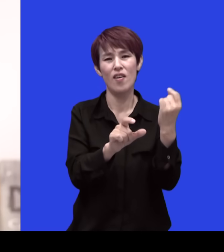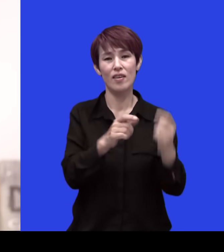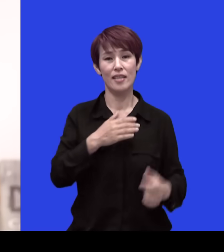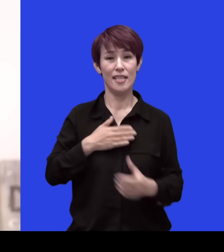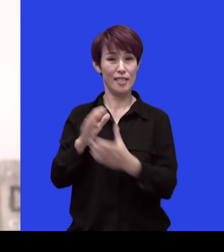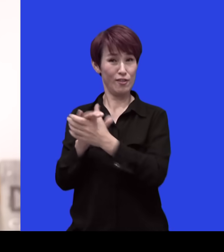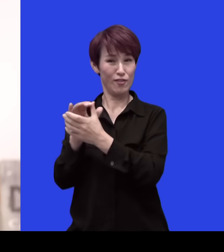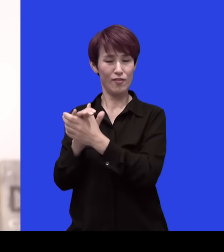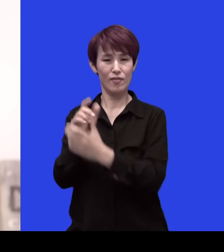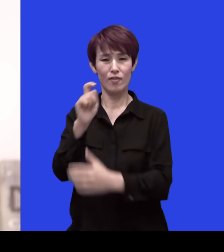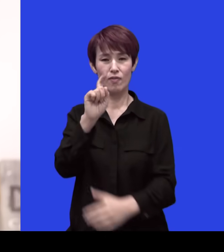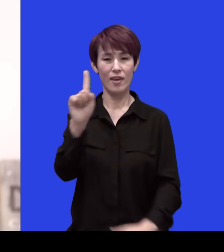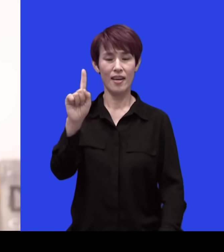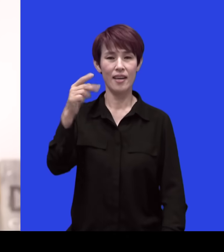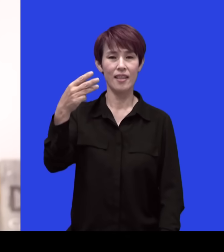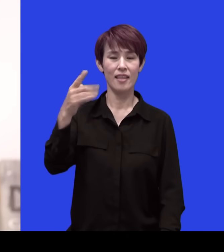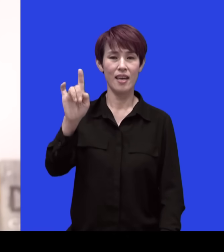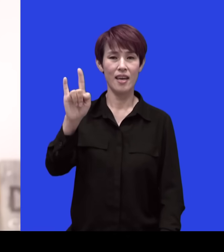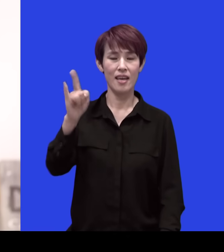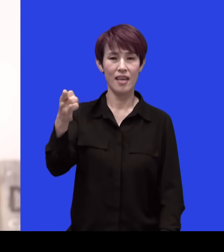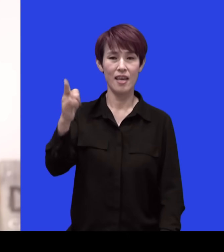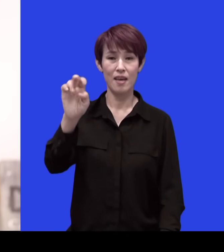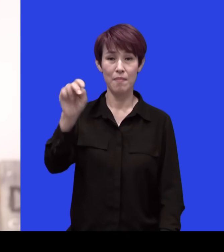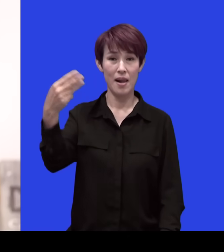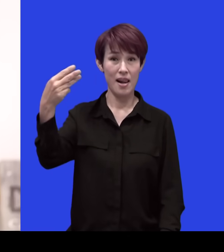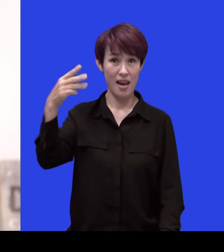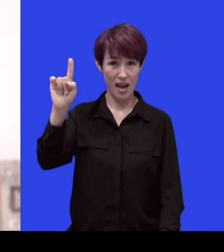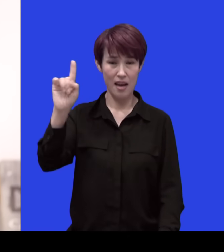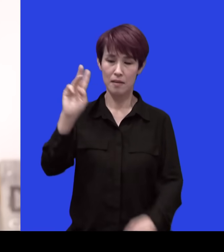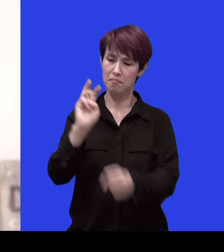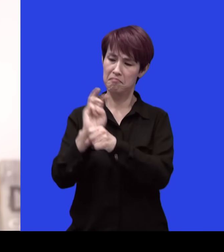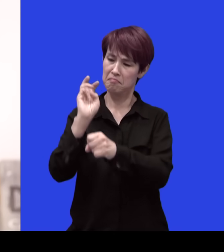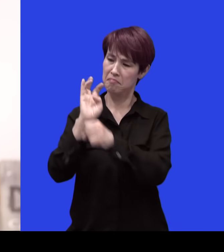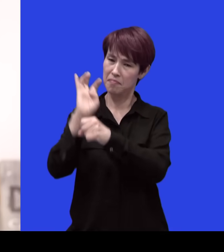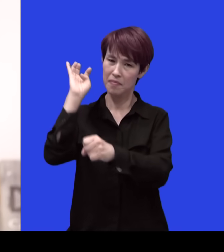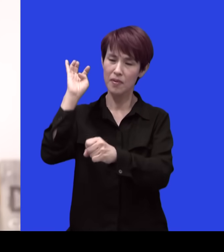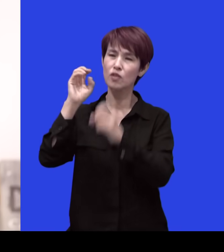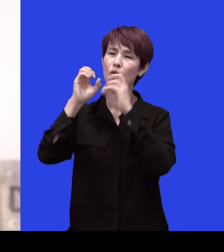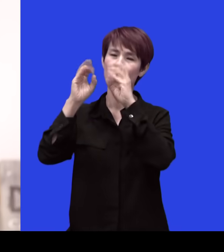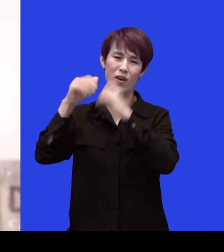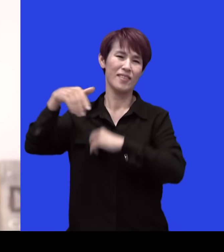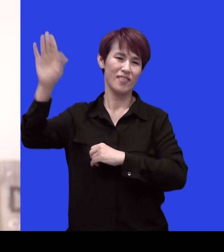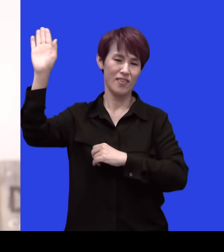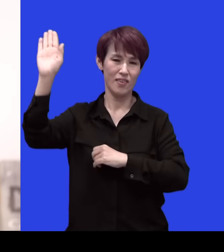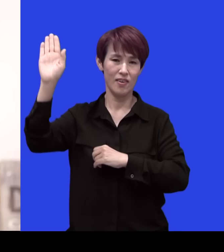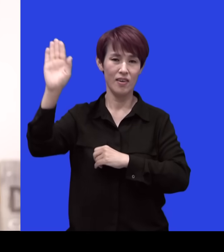하나는 과테말라로 네. 30년, 40년 전에 선교를 떠났는데